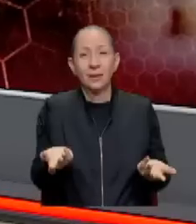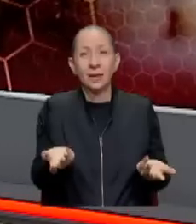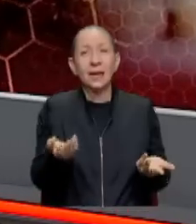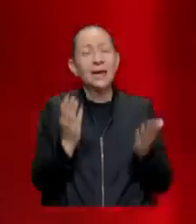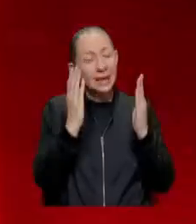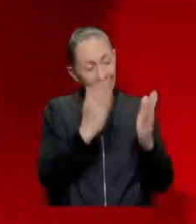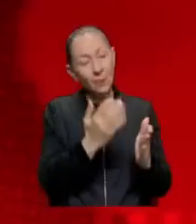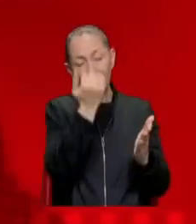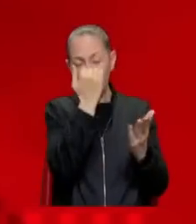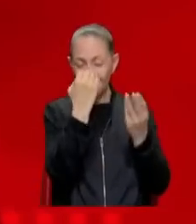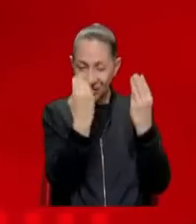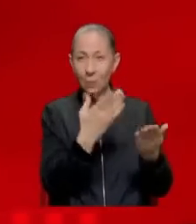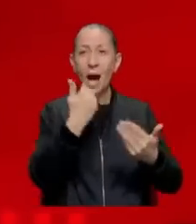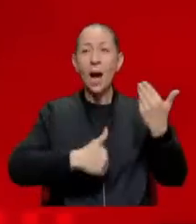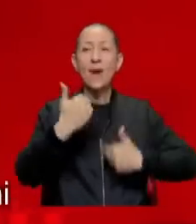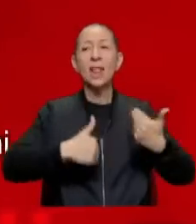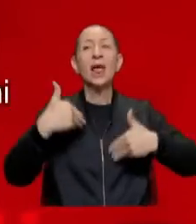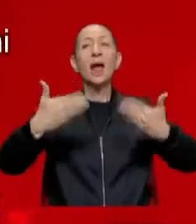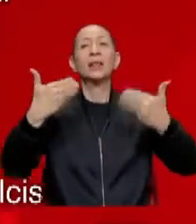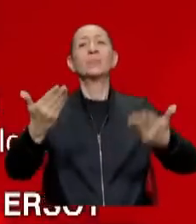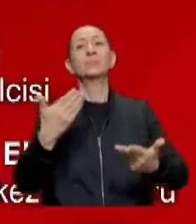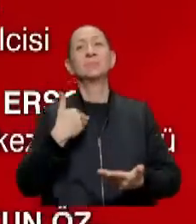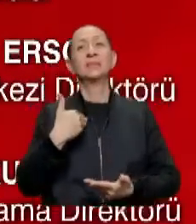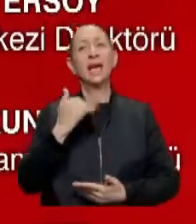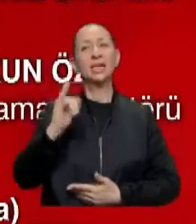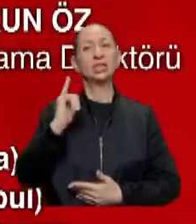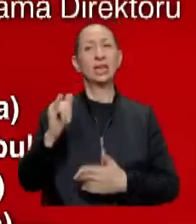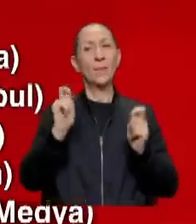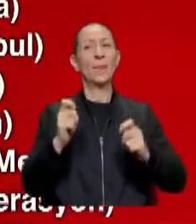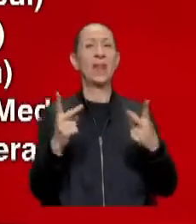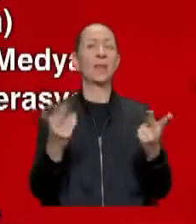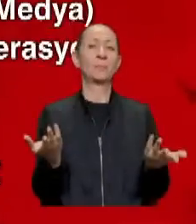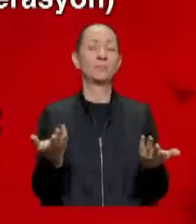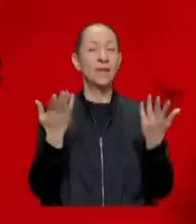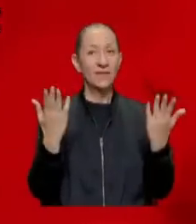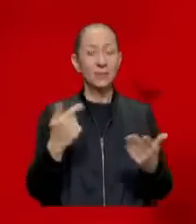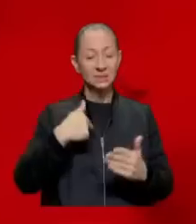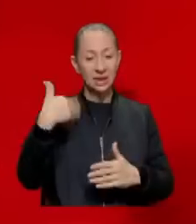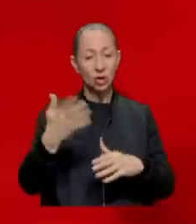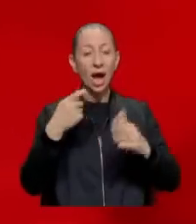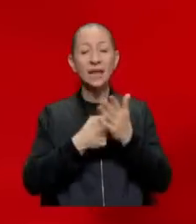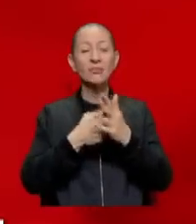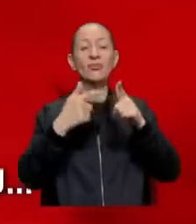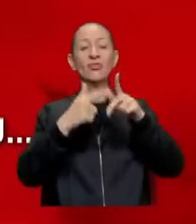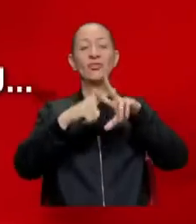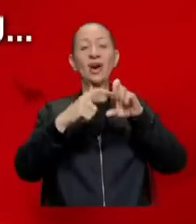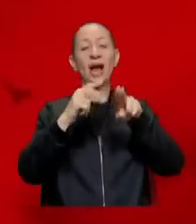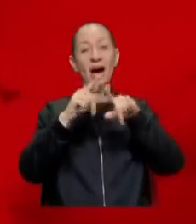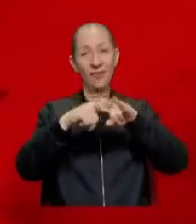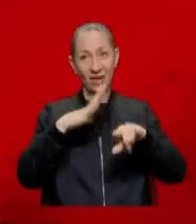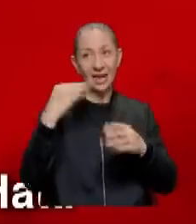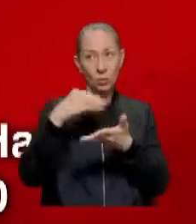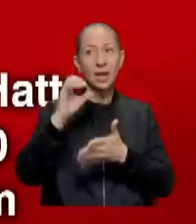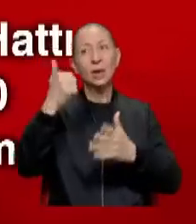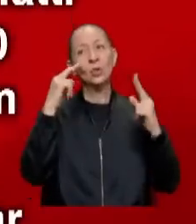gidelim kan verelim şu ameliyatlar ertelenmesin bizde eleştirebilirim yani Efendim bizden sonra adım Farah var yeni bölümüyle yarın